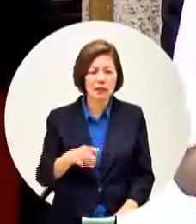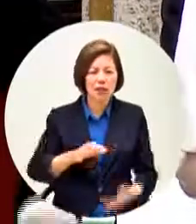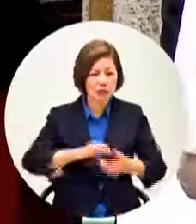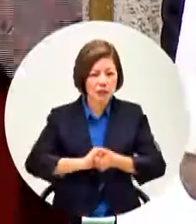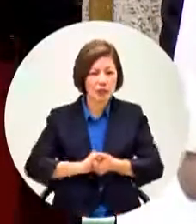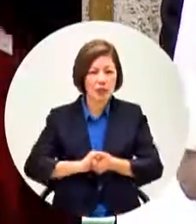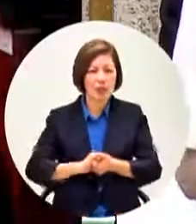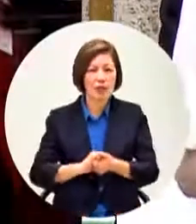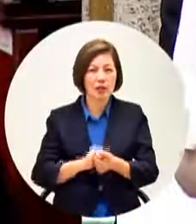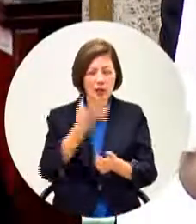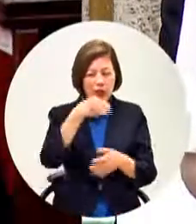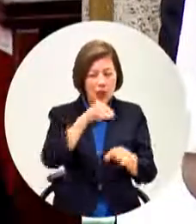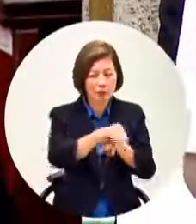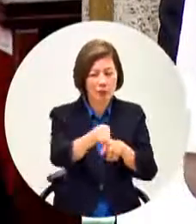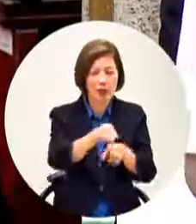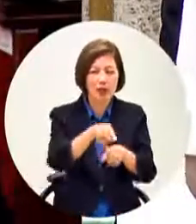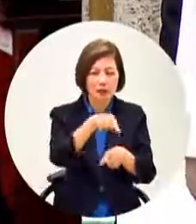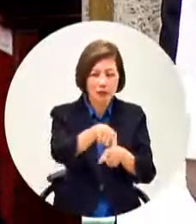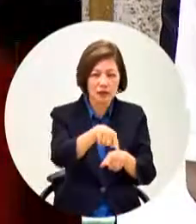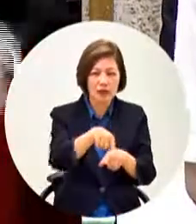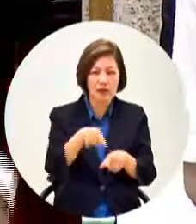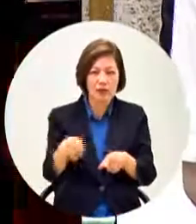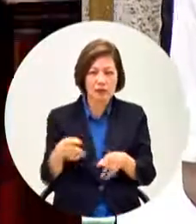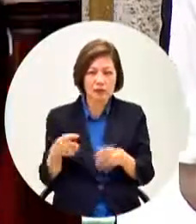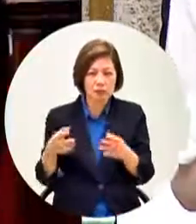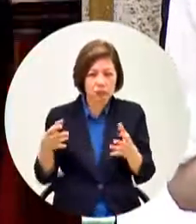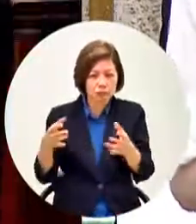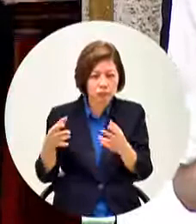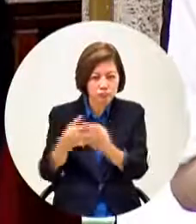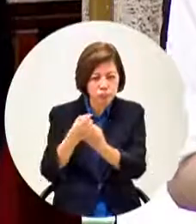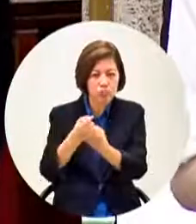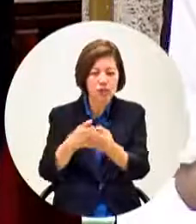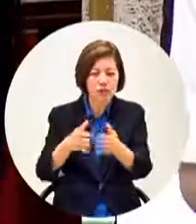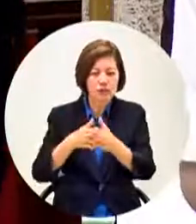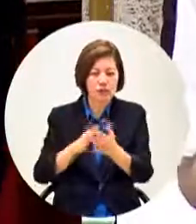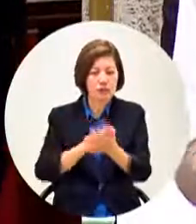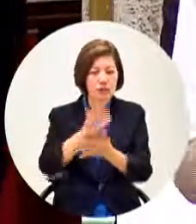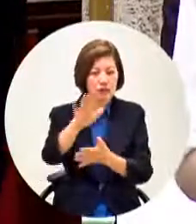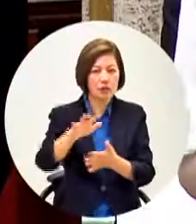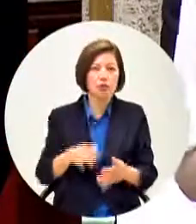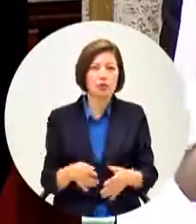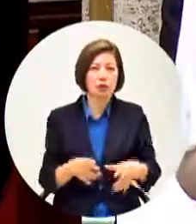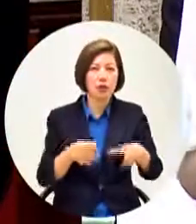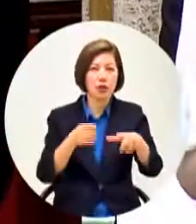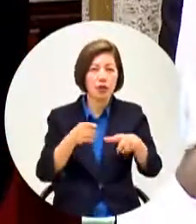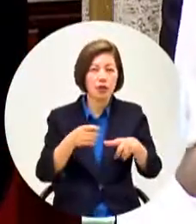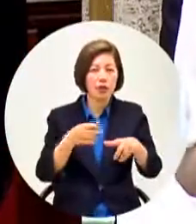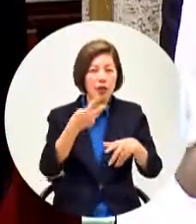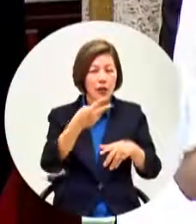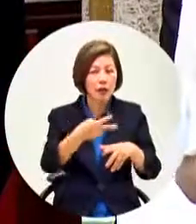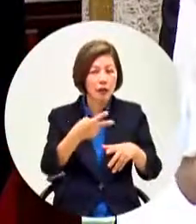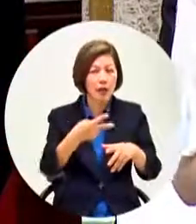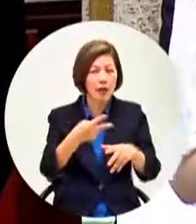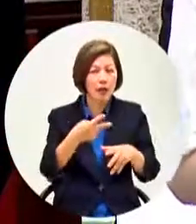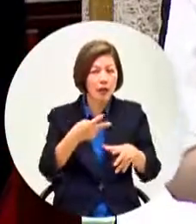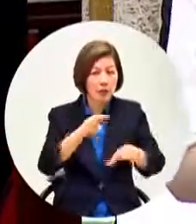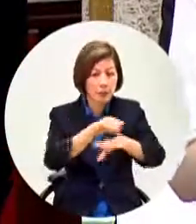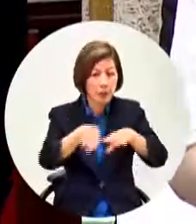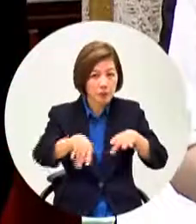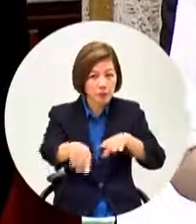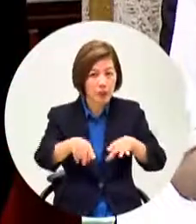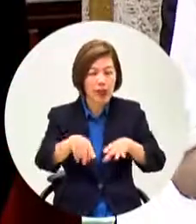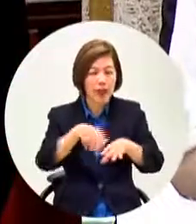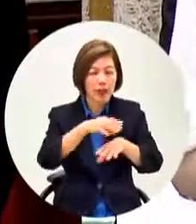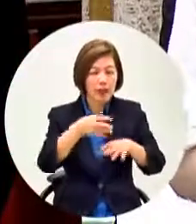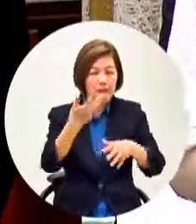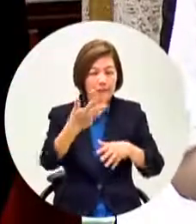二块做整合。那所以后续部分我们就配合工总的高屏二块规划，那希望把八德路这个交流道能